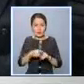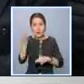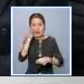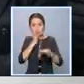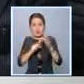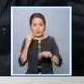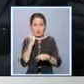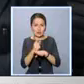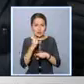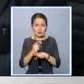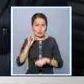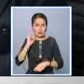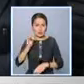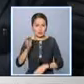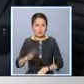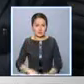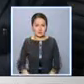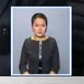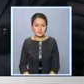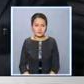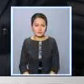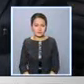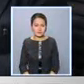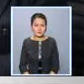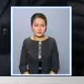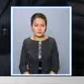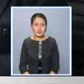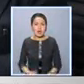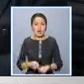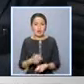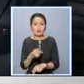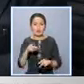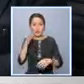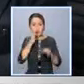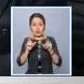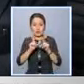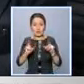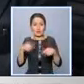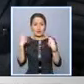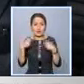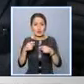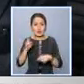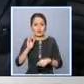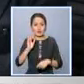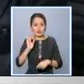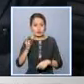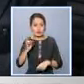сатылса дәрі-дәрмек, соның проценті оларға айлық ретінде түседі. Сондықтан олар қарамай сата береді, соның бәрін түсіндіріп айтты. Нақты